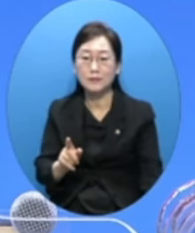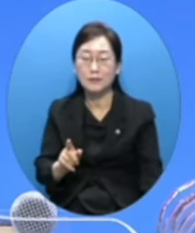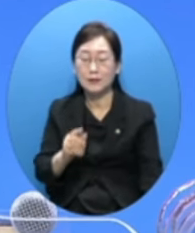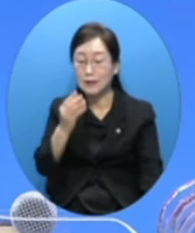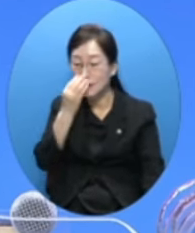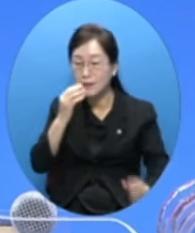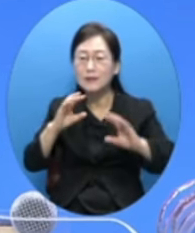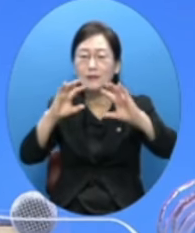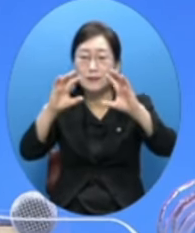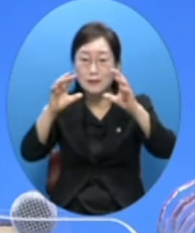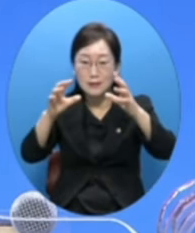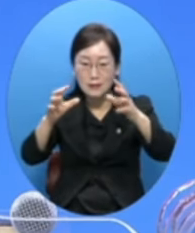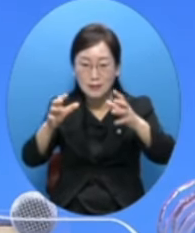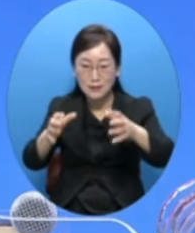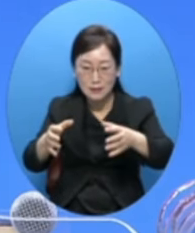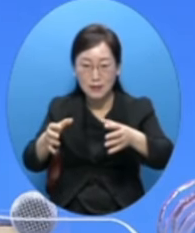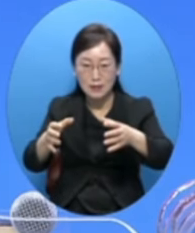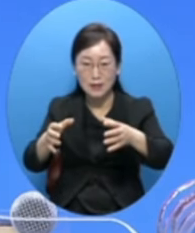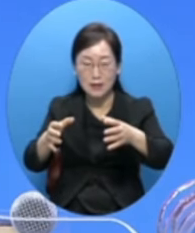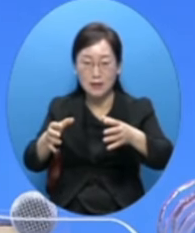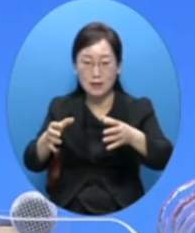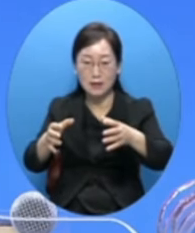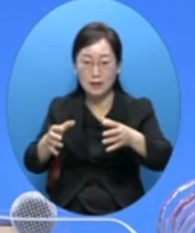이스라엘의 하나님의 축복을,